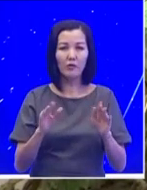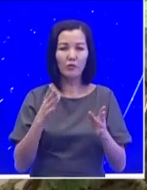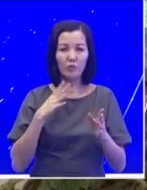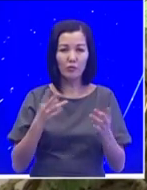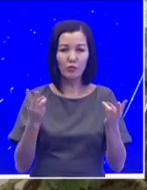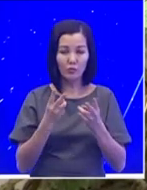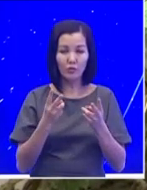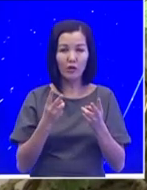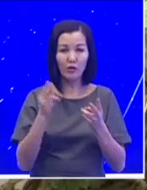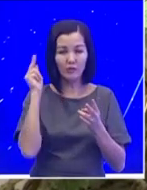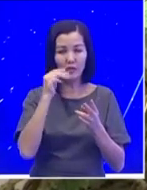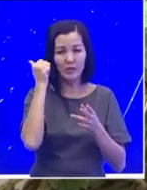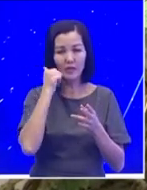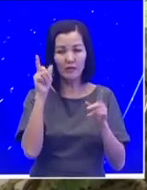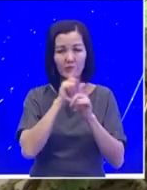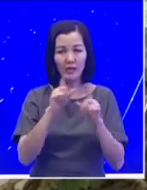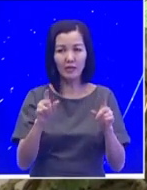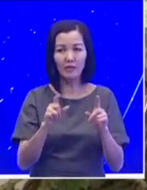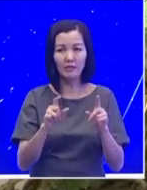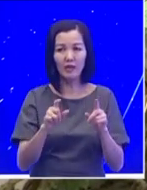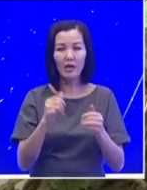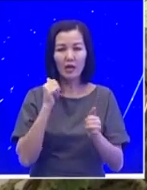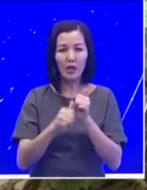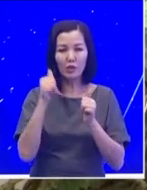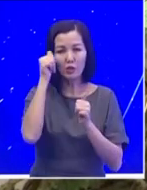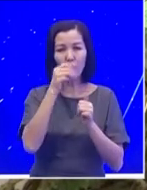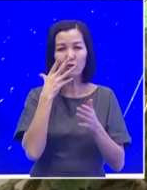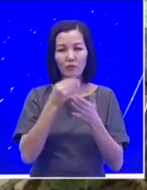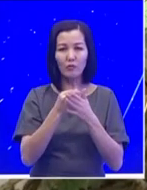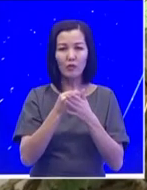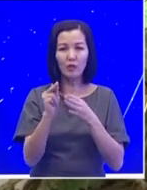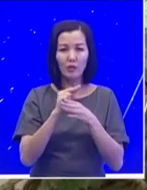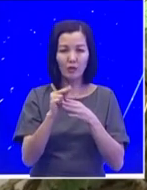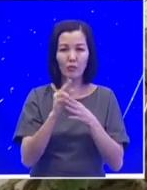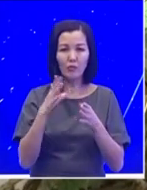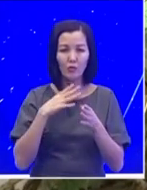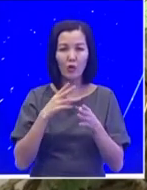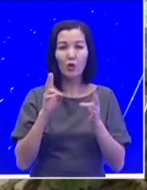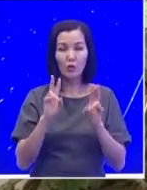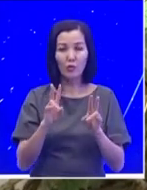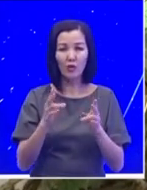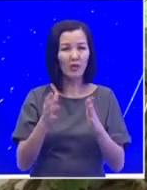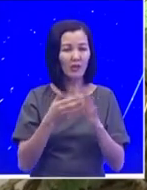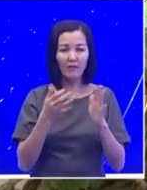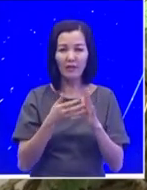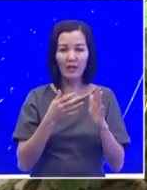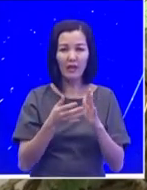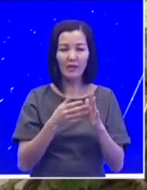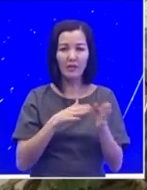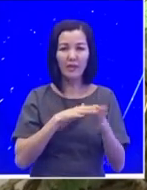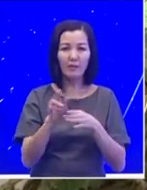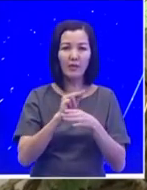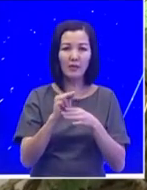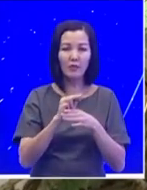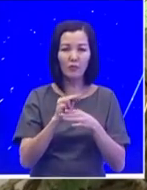получать образование в старом и изношенном здании. Мы ежегодно за свой счет проводим текущий ремонт, однако этого мало. Я думаю, даже капитальный